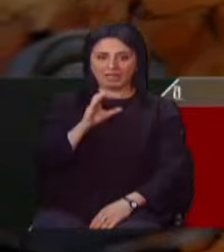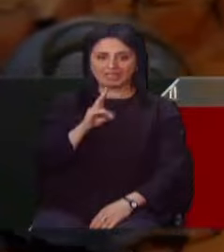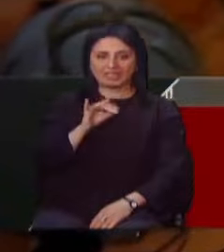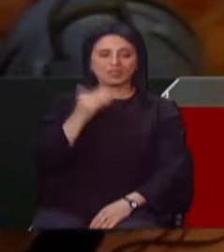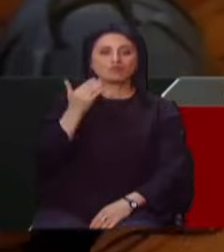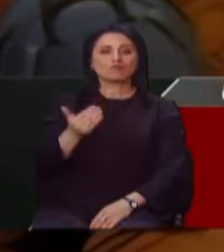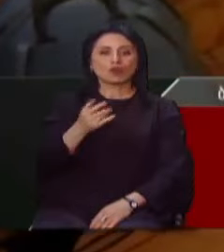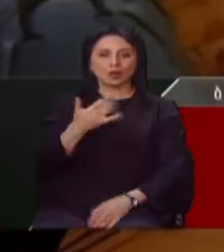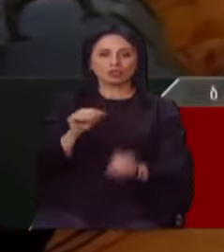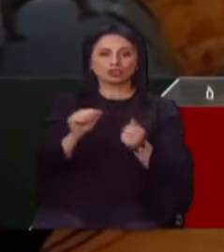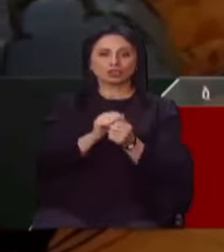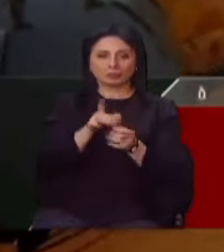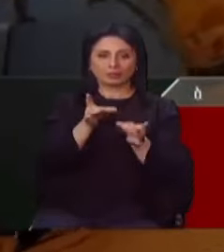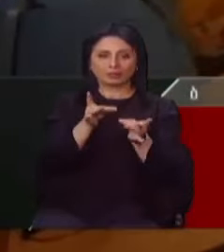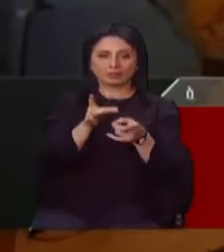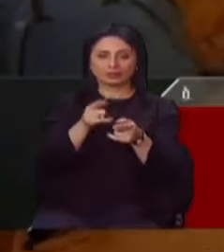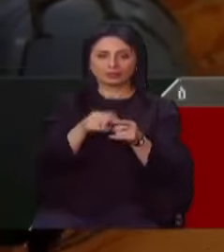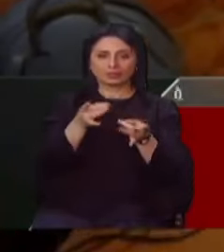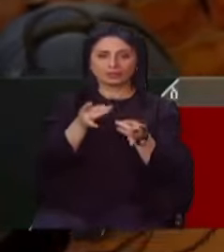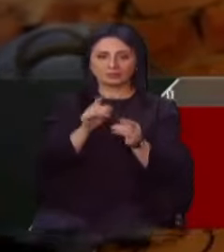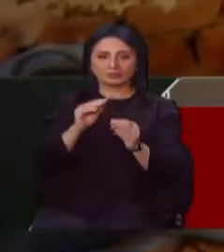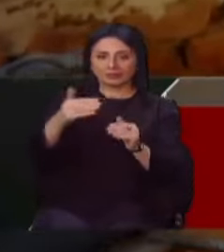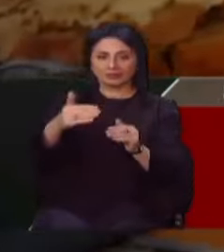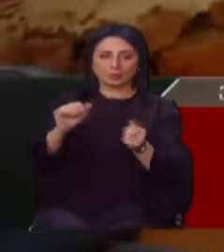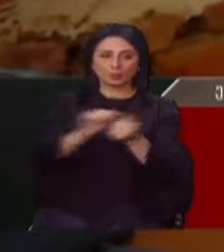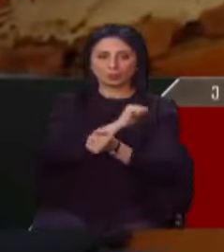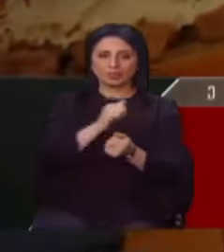ასკილები. Აქ ეხა შრება უბრალოდ ესე იმიტომ.